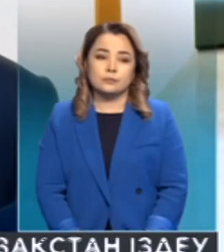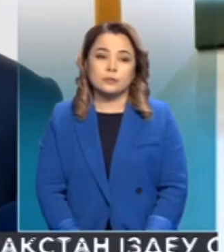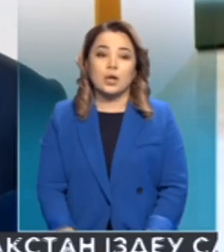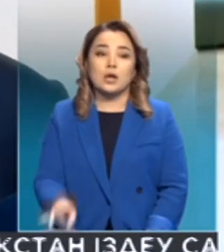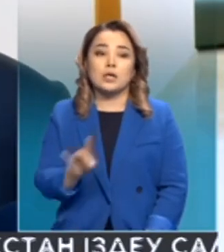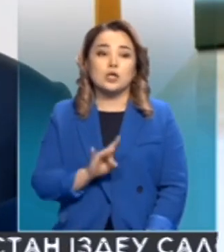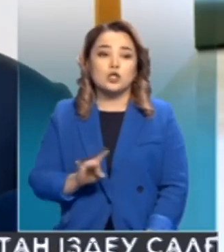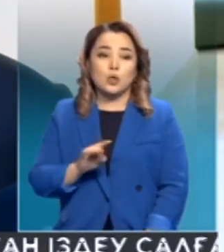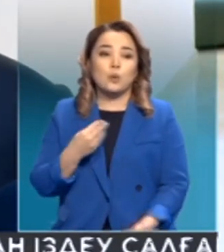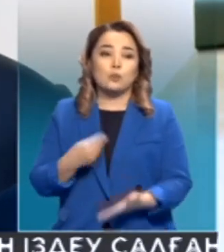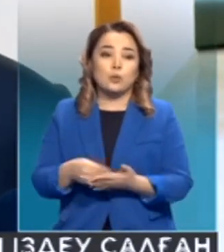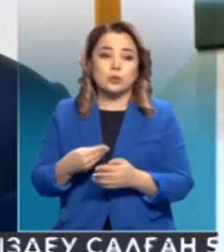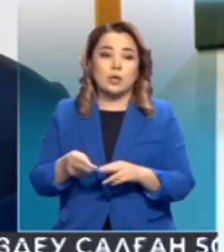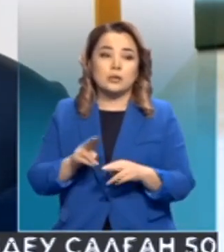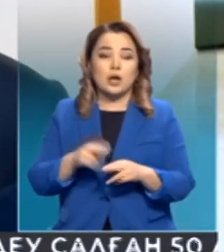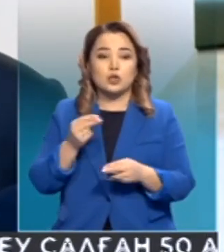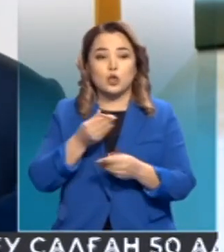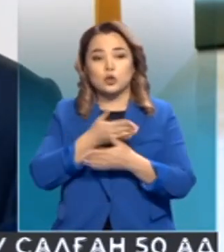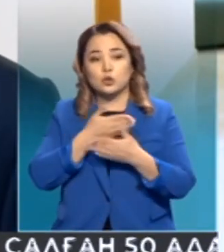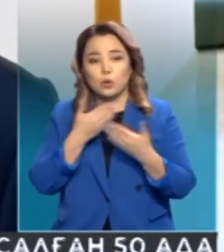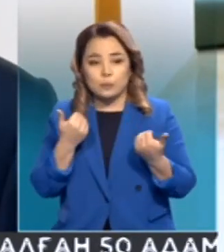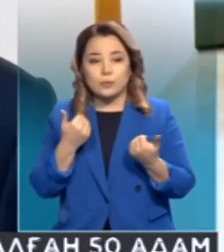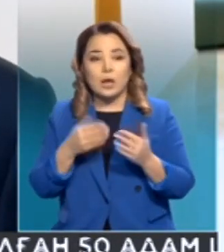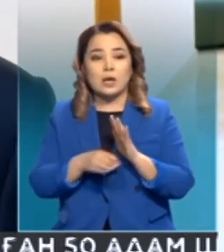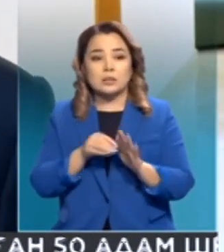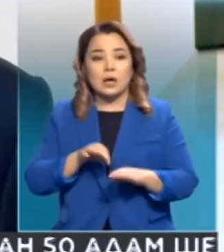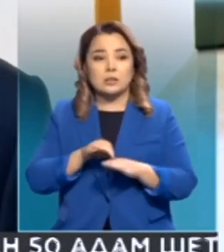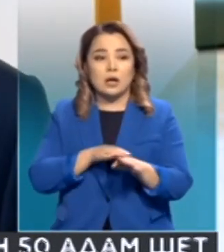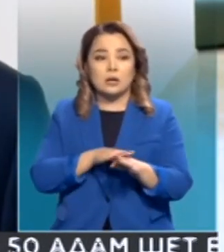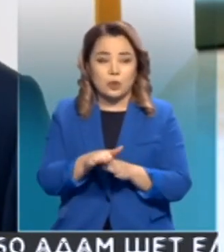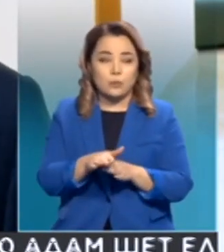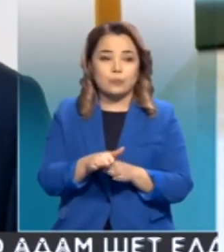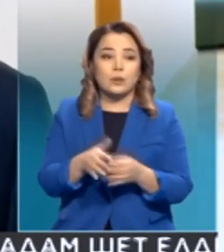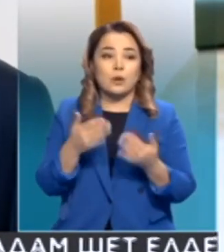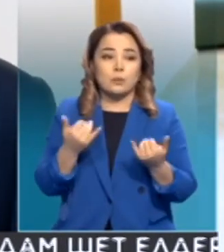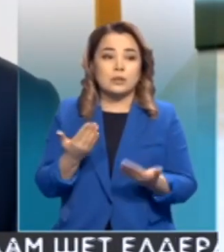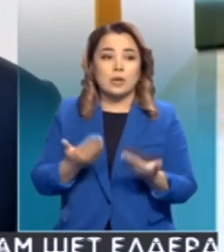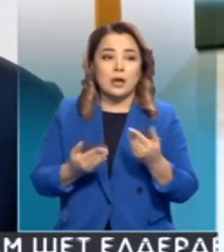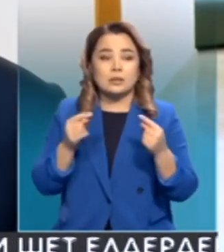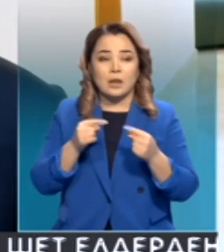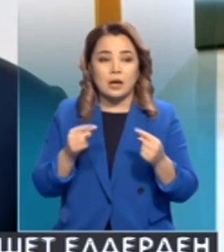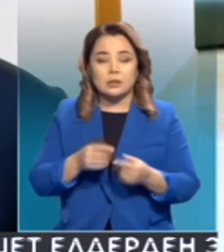Республикалық бюджетте биылға қаражат жоқ сайлауға. Біз егер